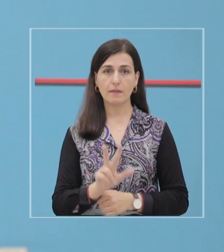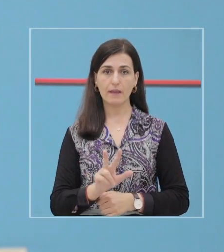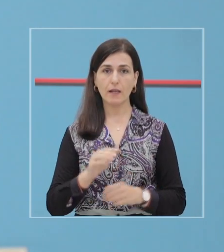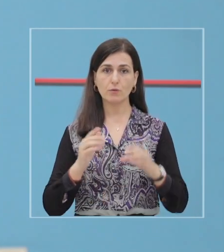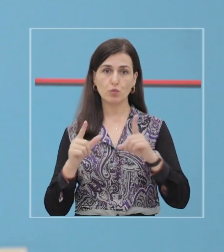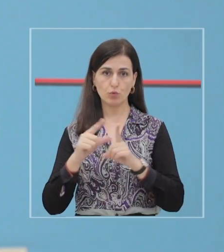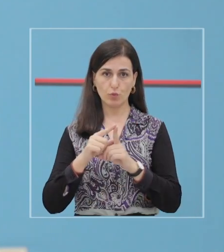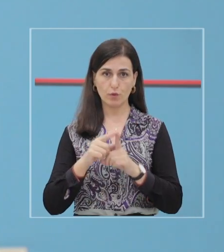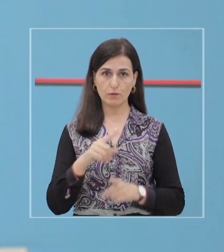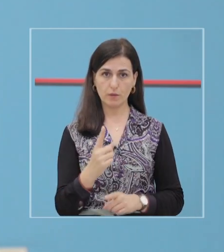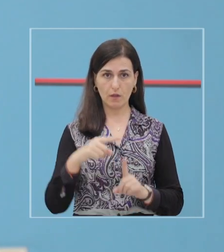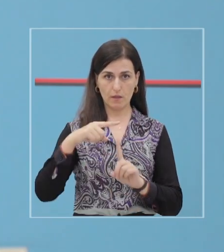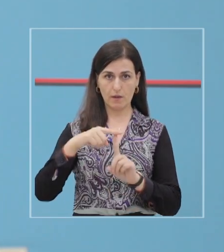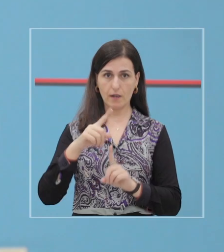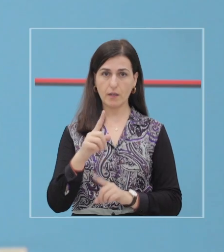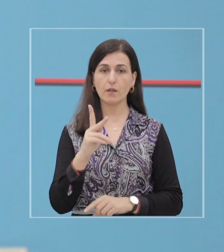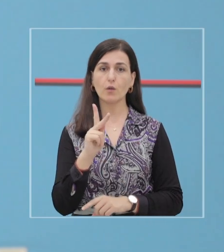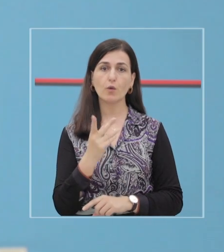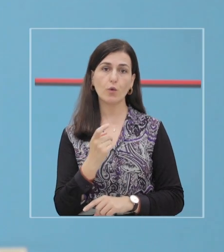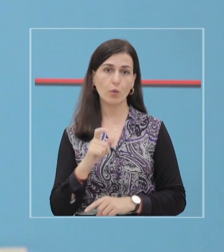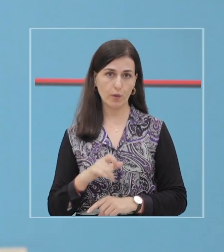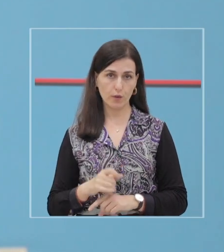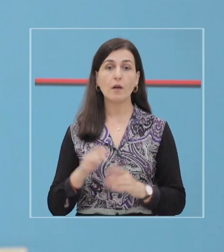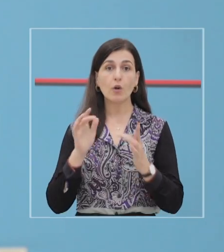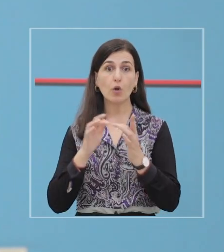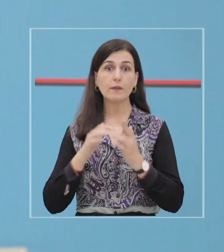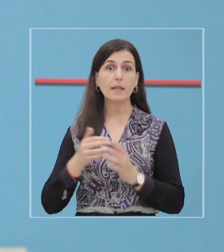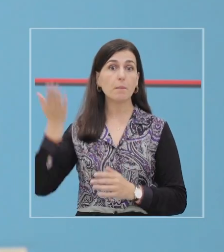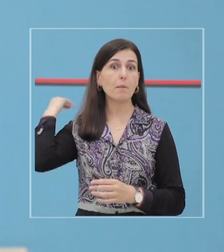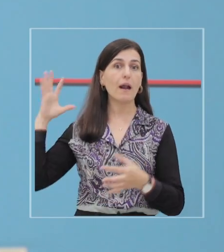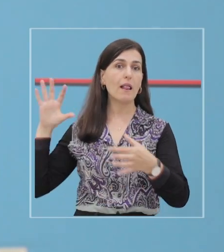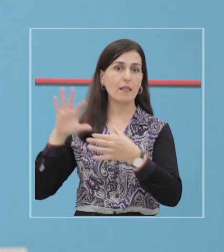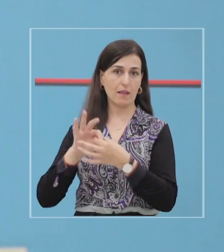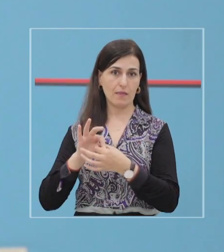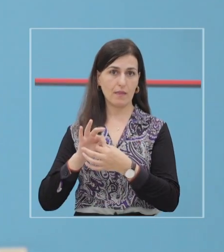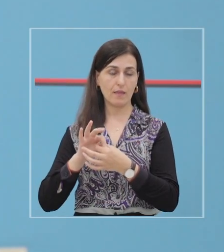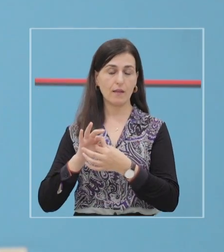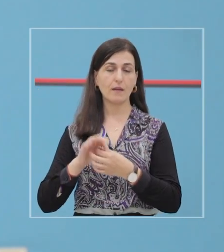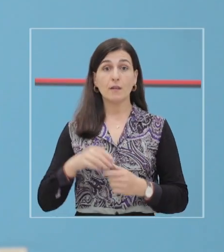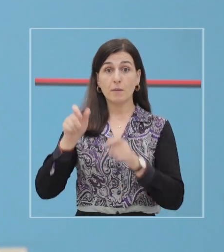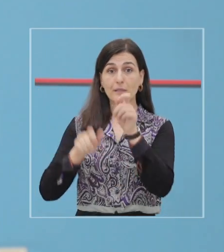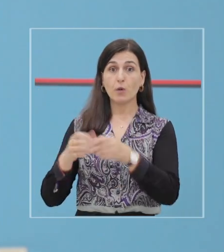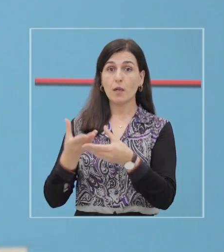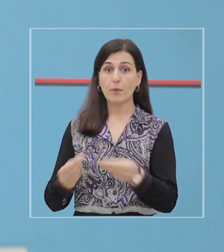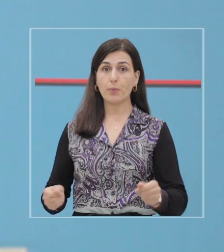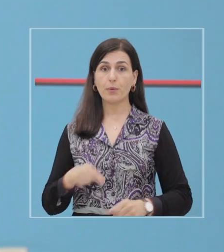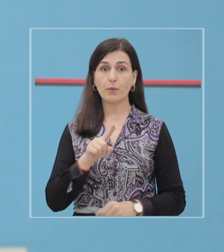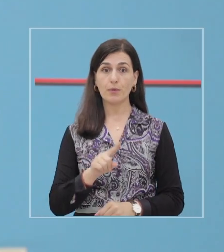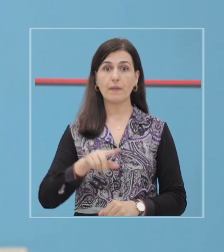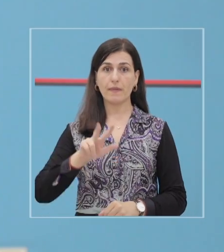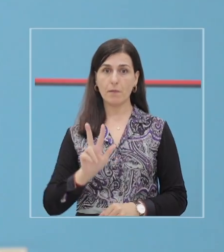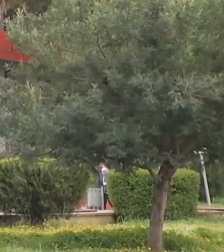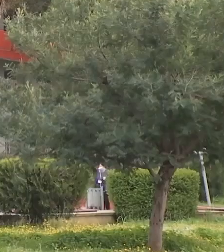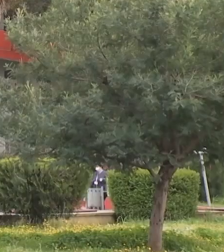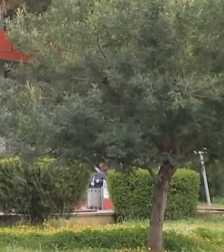rasteve është si vion, 3 raste në Durës, një në Tiran dhe një në Kruj, kontakte të rasteve të më pash me